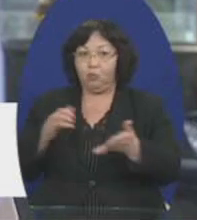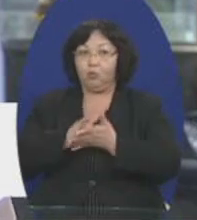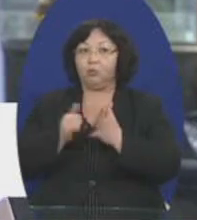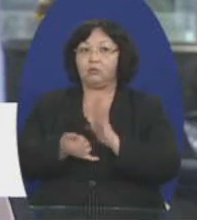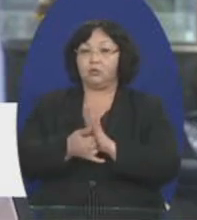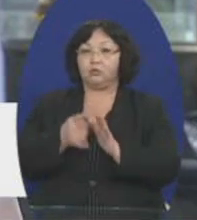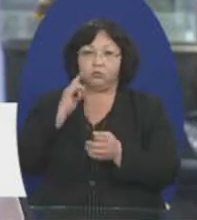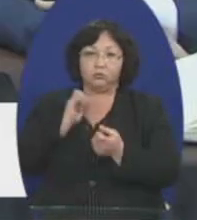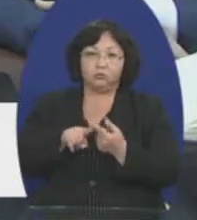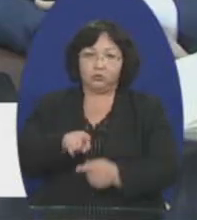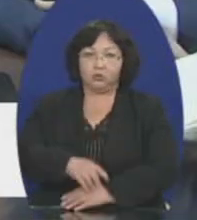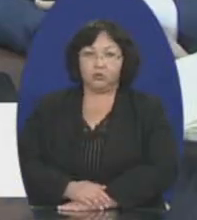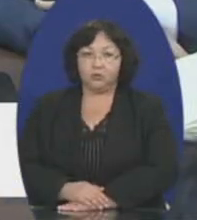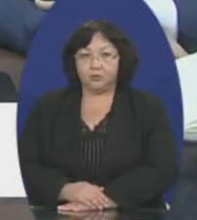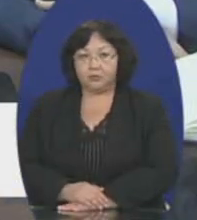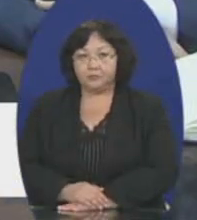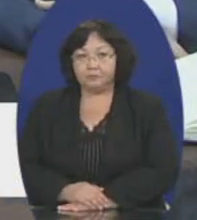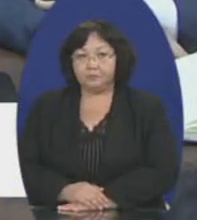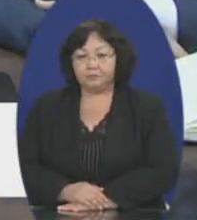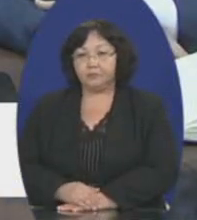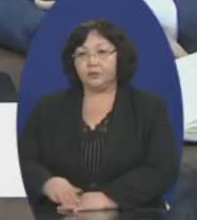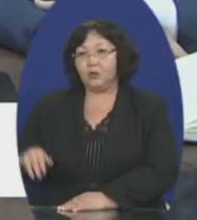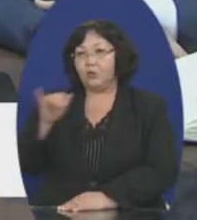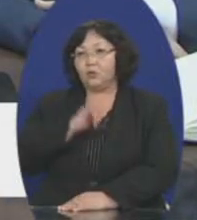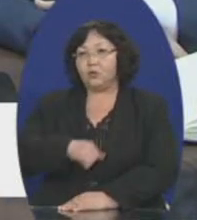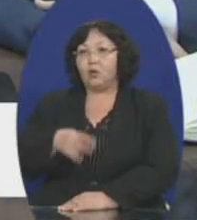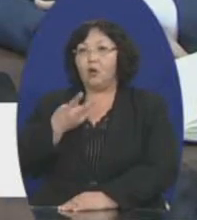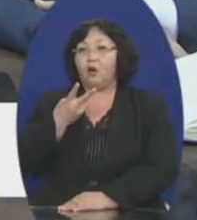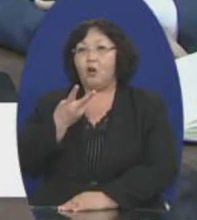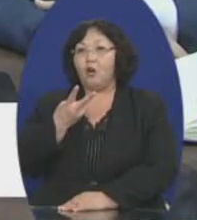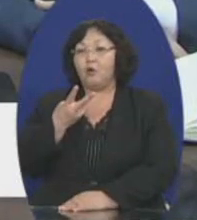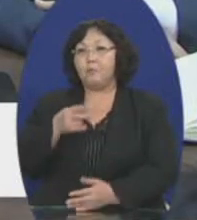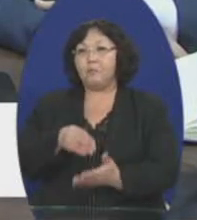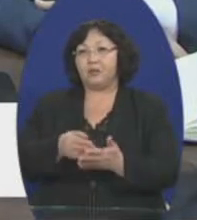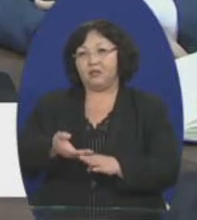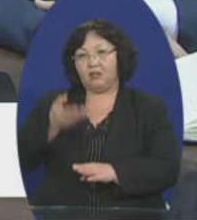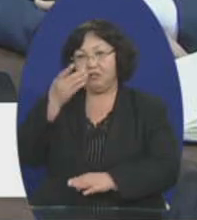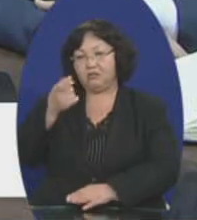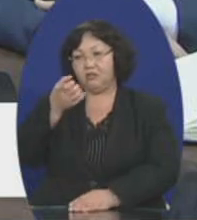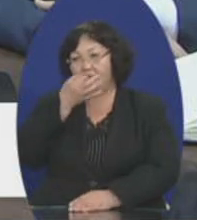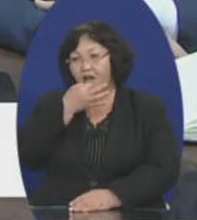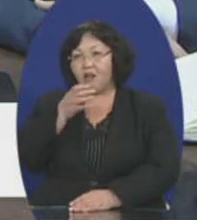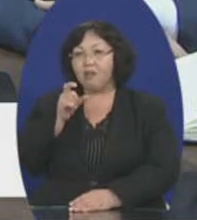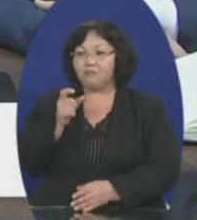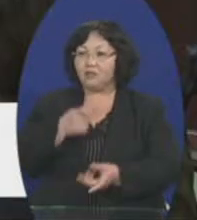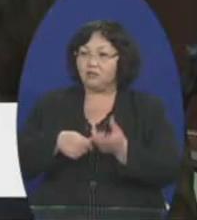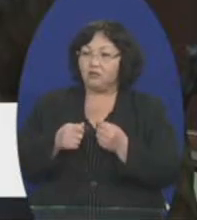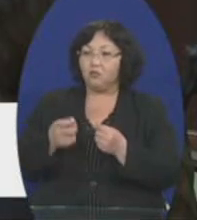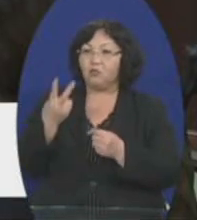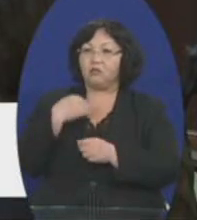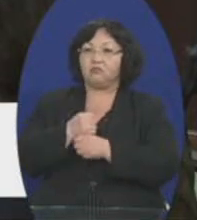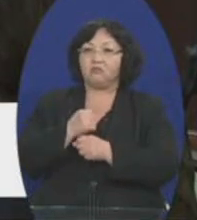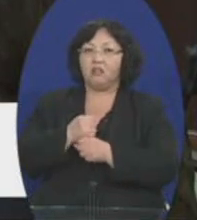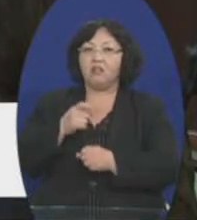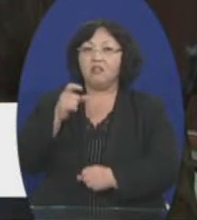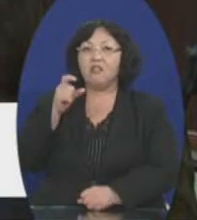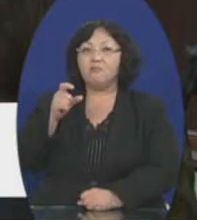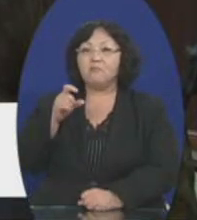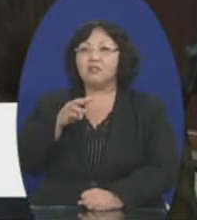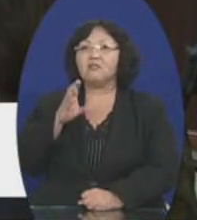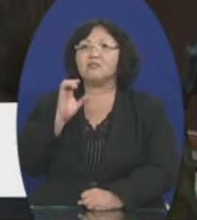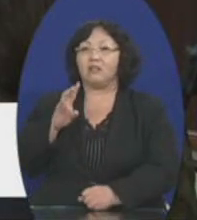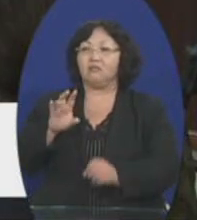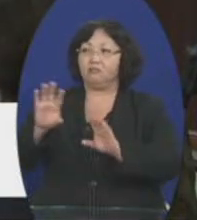л зорилго байгаад байгаа. Улсын хэмжээнд 2000 гаруй эмийн сан үйл ажиллагаа явуулж байна. Тэдний зарим нь эм эмнэлгийн хэрэгсэл хадгалах